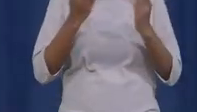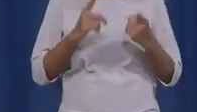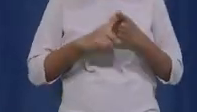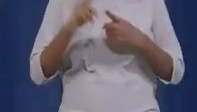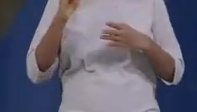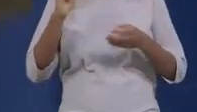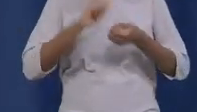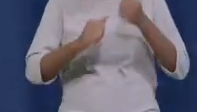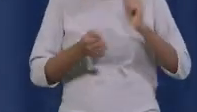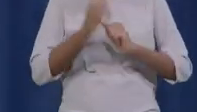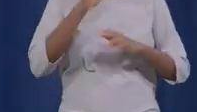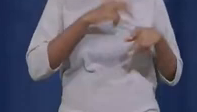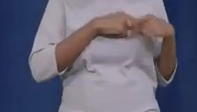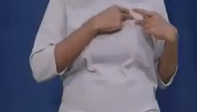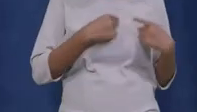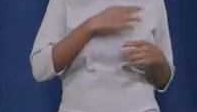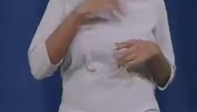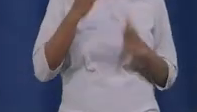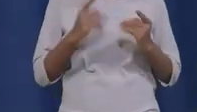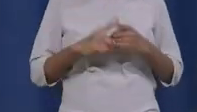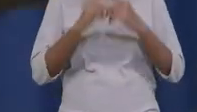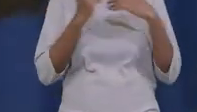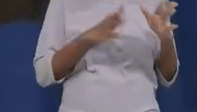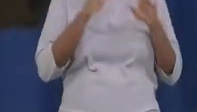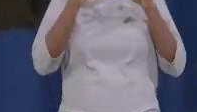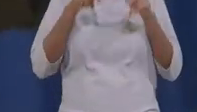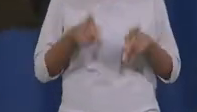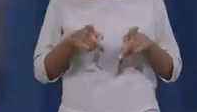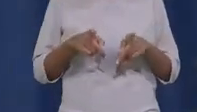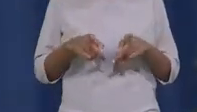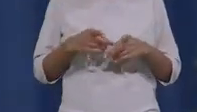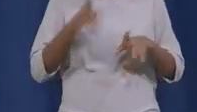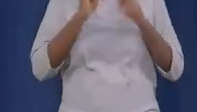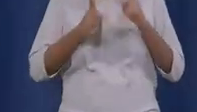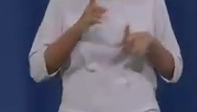brouiller ta vision et troubler ton cœur, et tu veux perdre ta